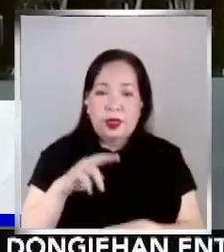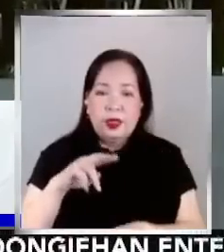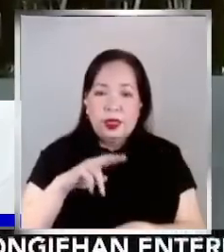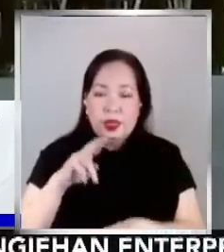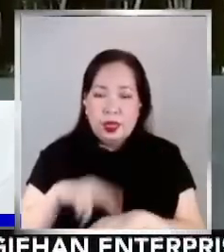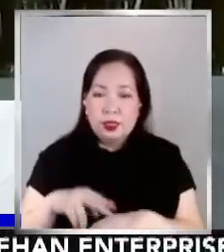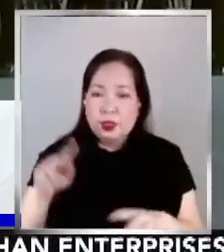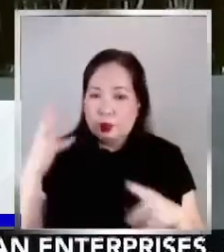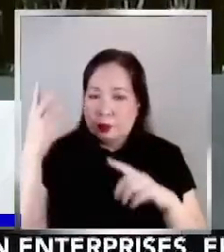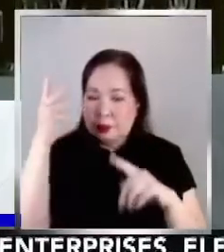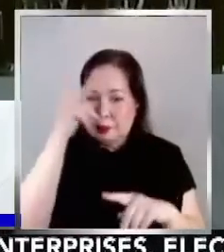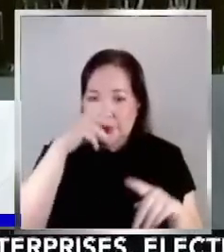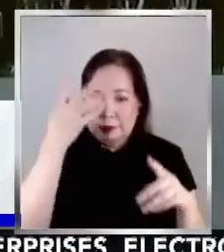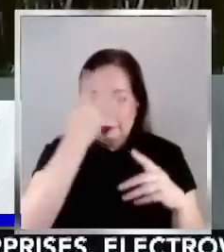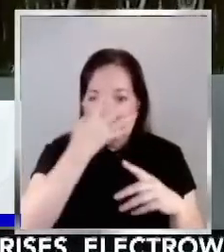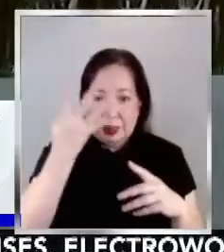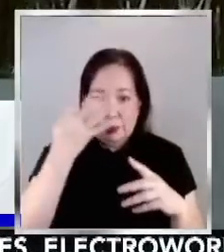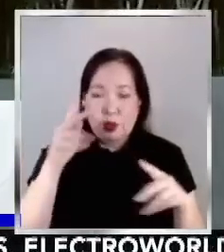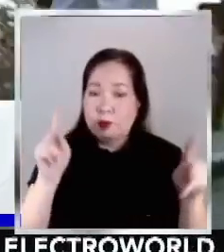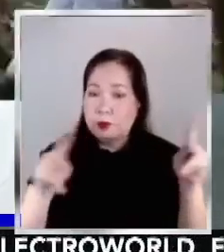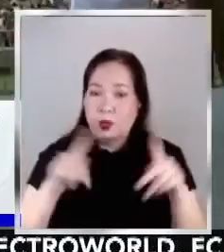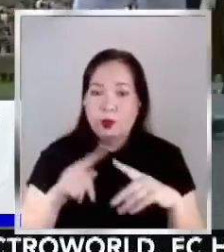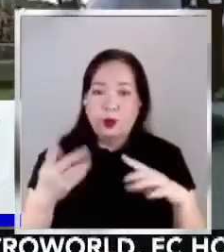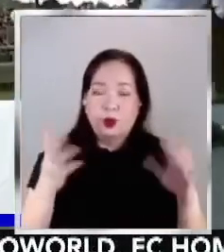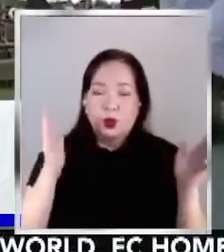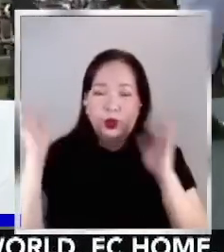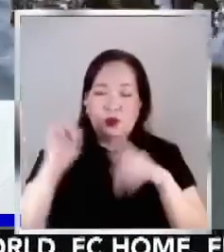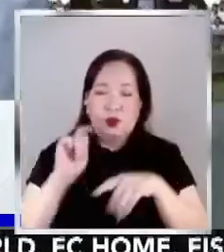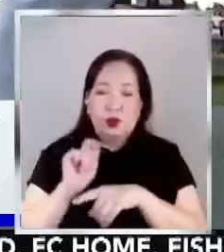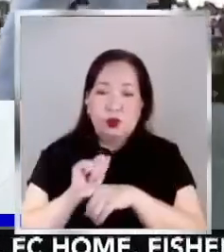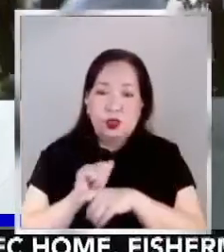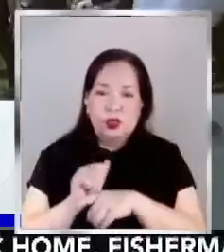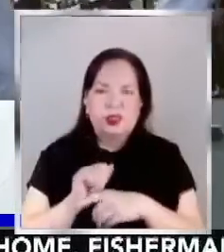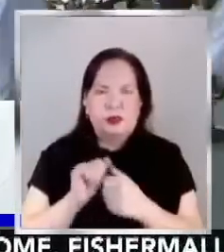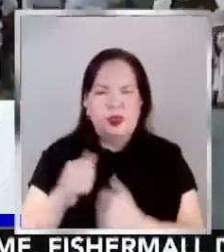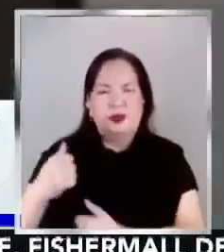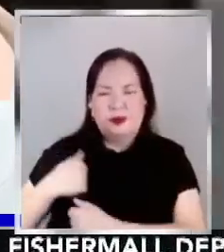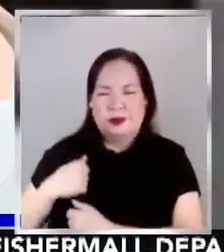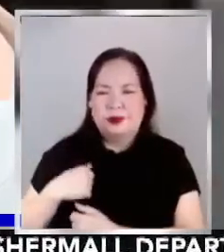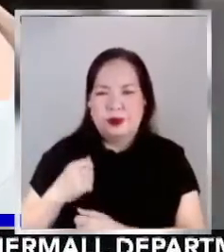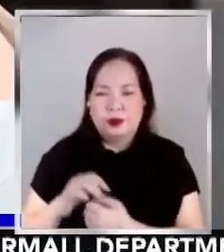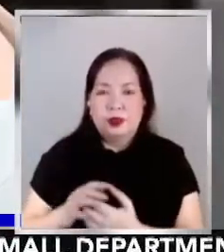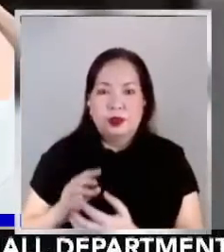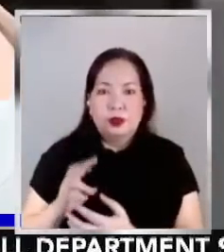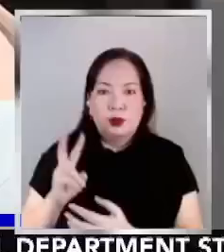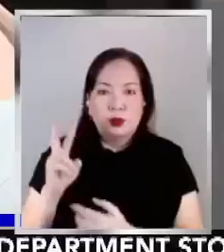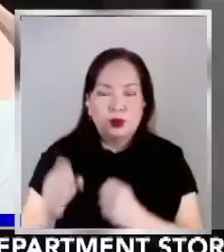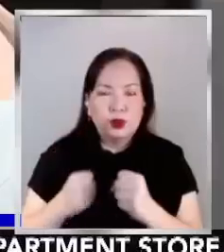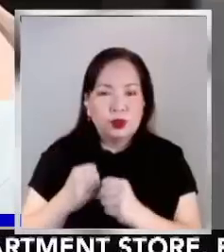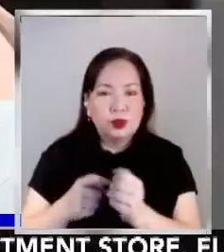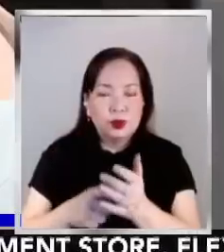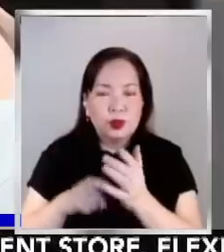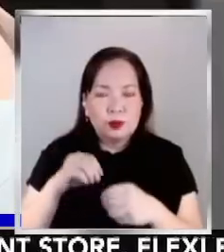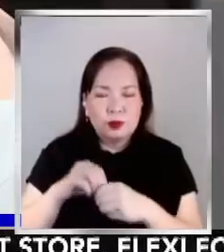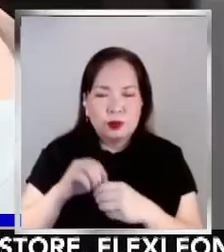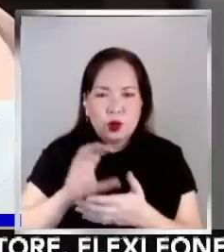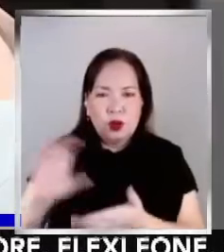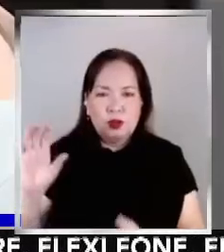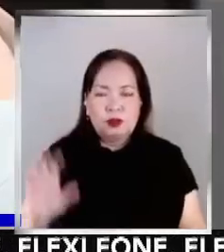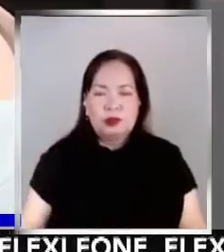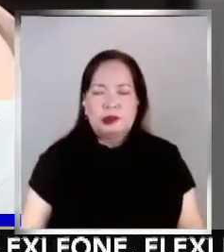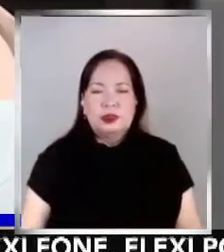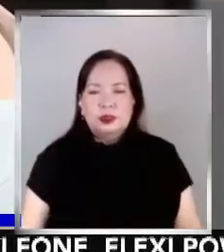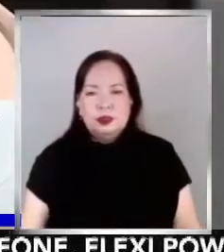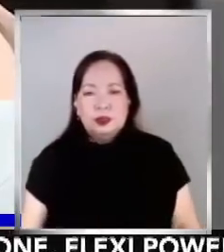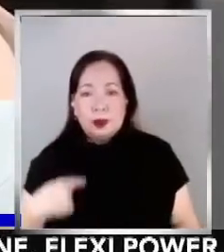o NCST na gagawin muling 2 taong requirement sa kolehiyo. Ayon sa House Bill No. 6486